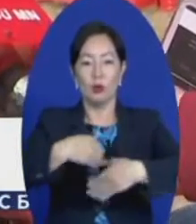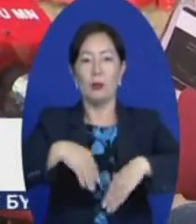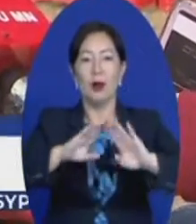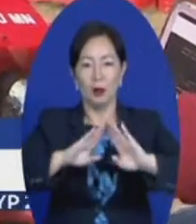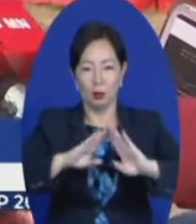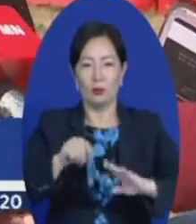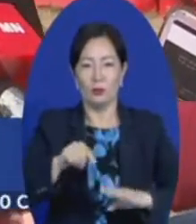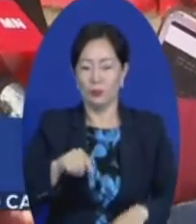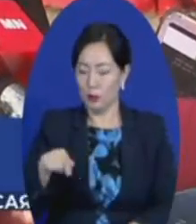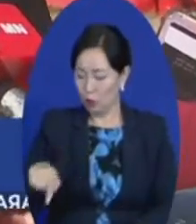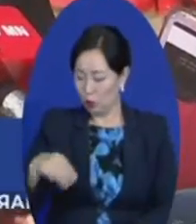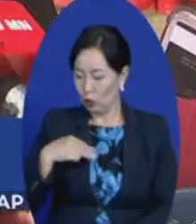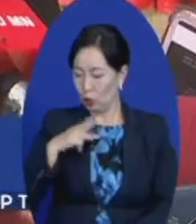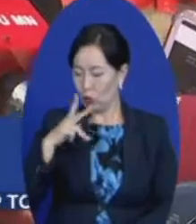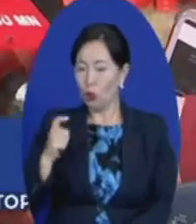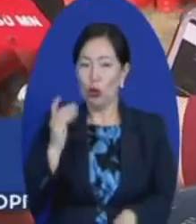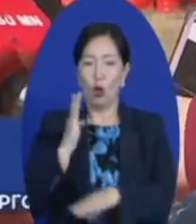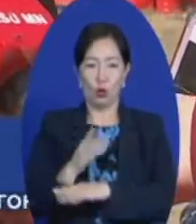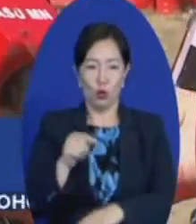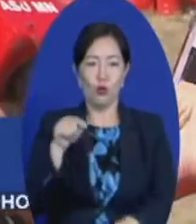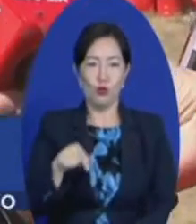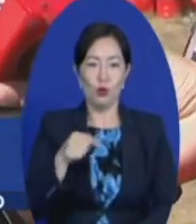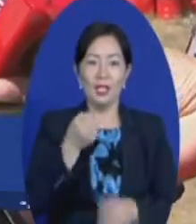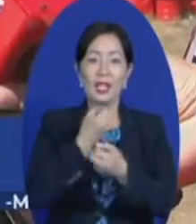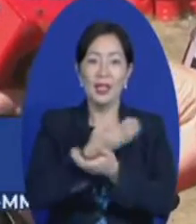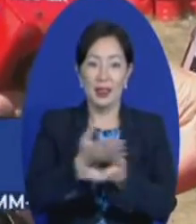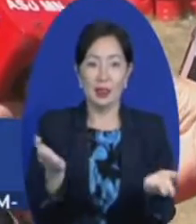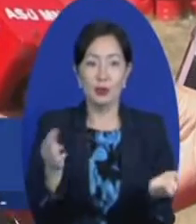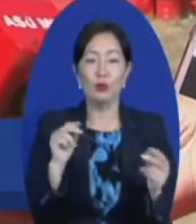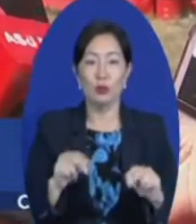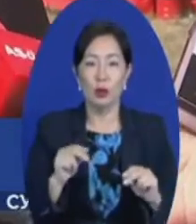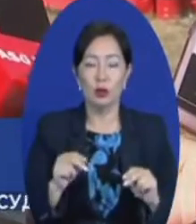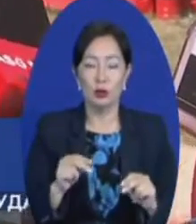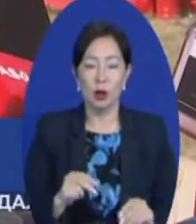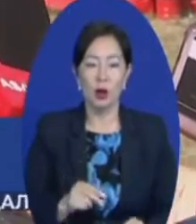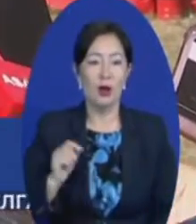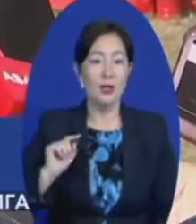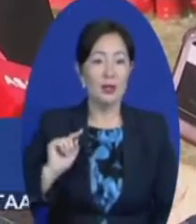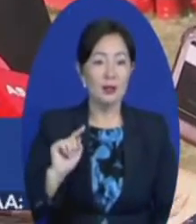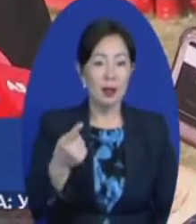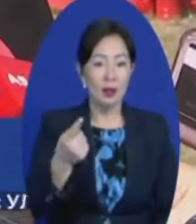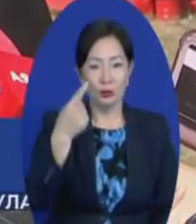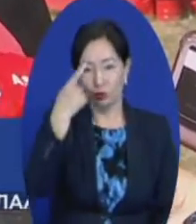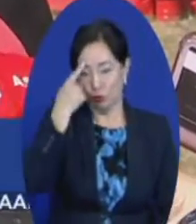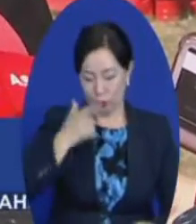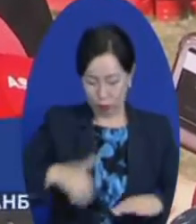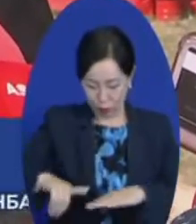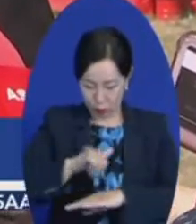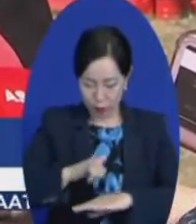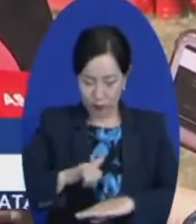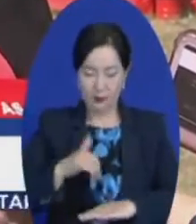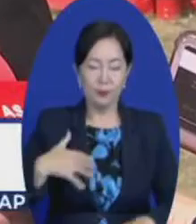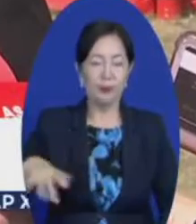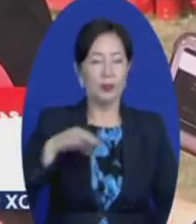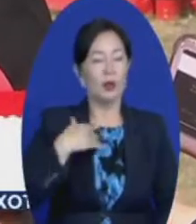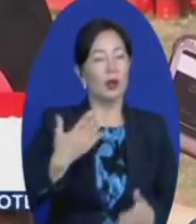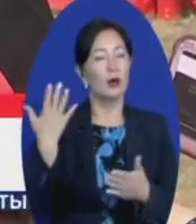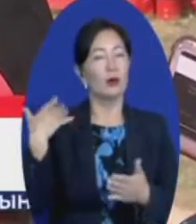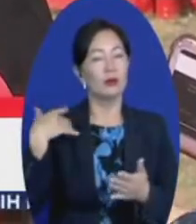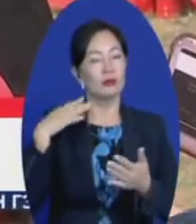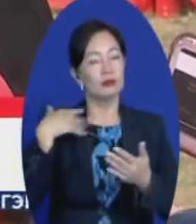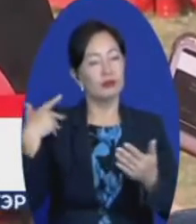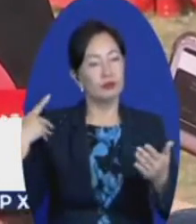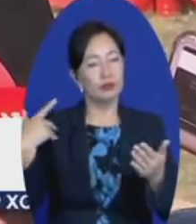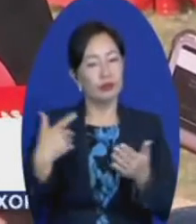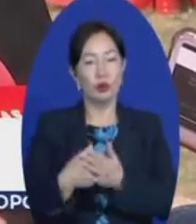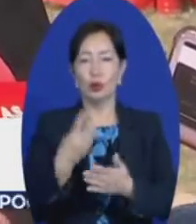өнөөдөр бол бас одоо түүхэн өдөр гэж хэлж болох юм. А бид нар Монгол улс одоо сүүлийн 40 орчим